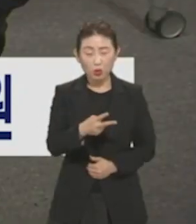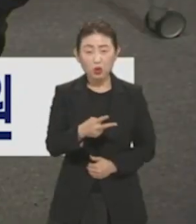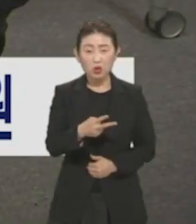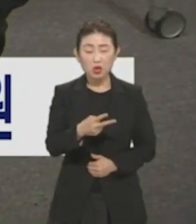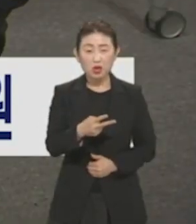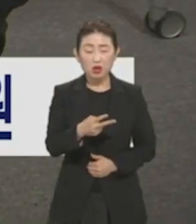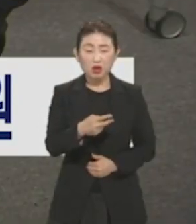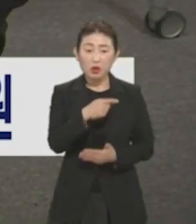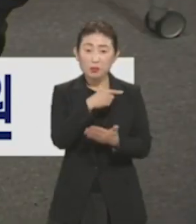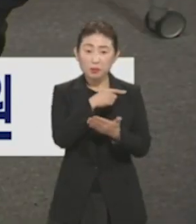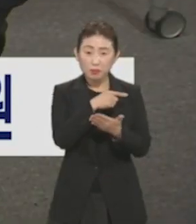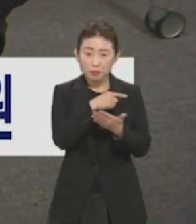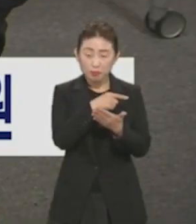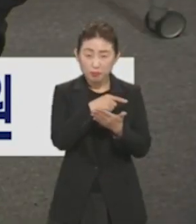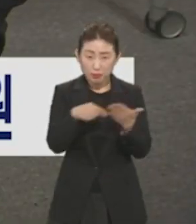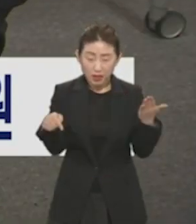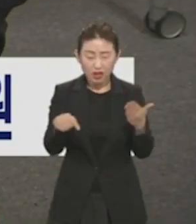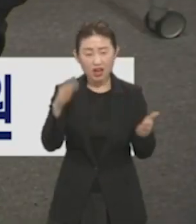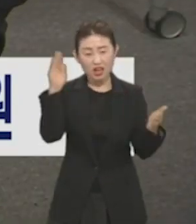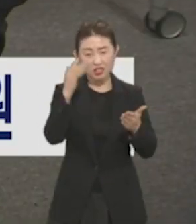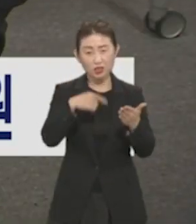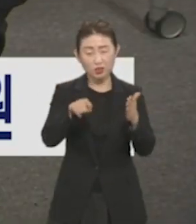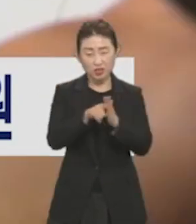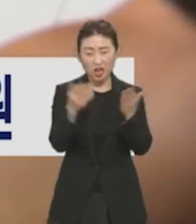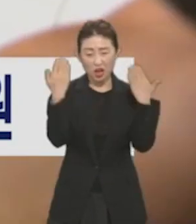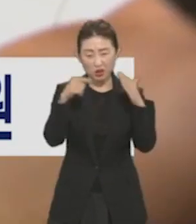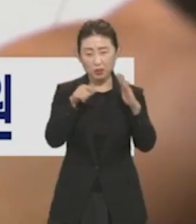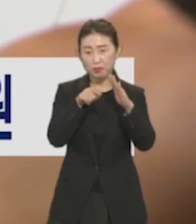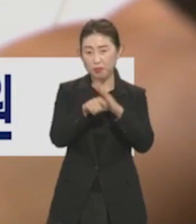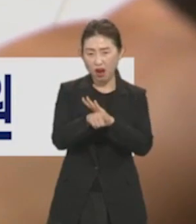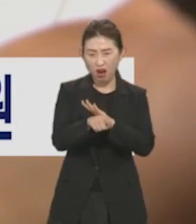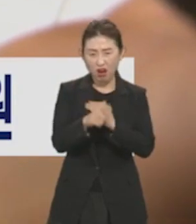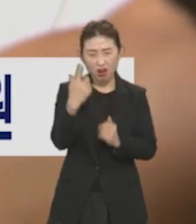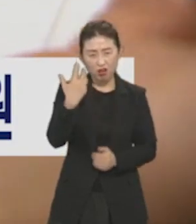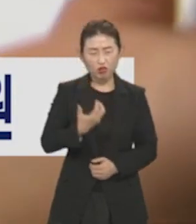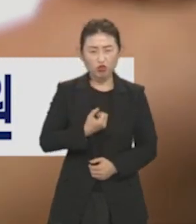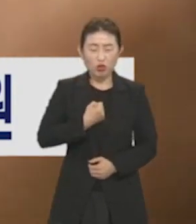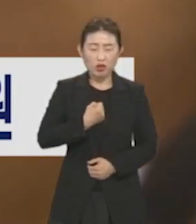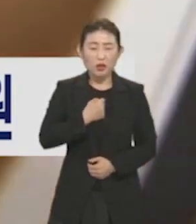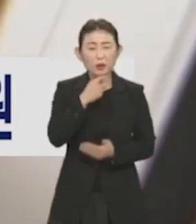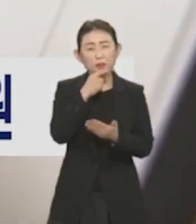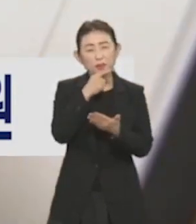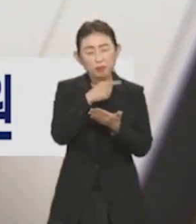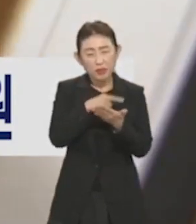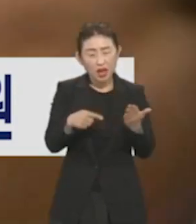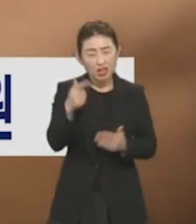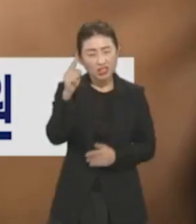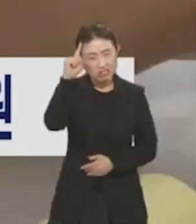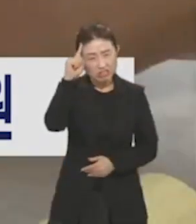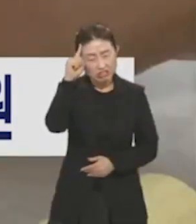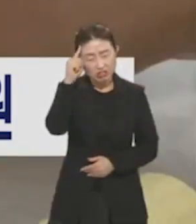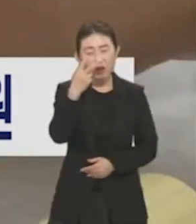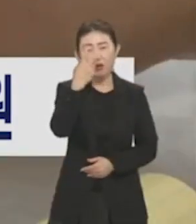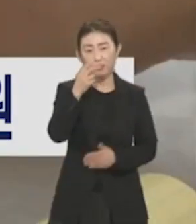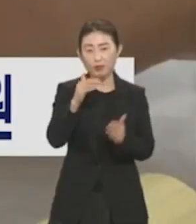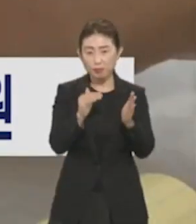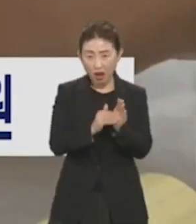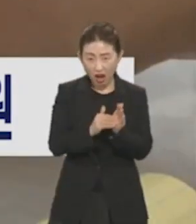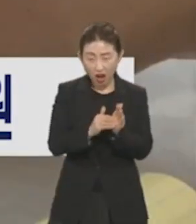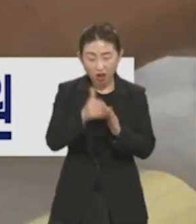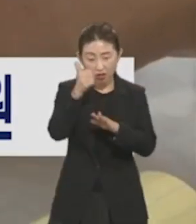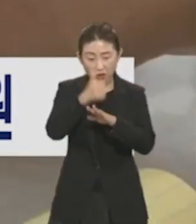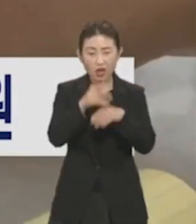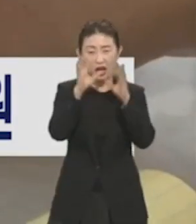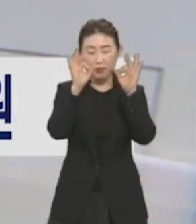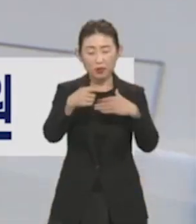피해 지역 교육지원청 위센터가 학교를 찾아 외상 후 스트레스 장애 PTSD 선별 검사를 실시하고 결과에